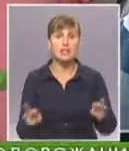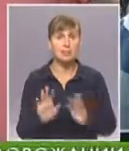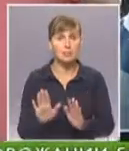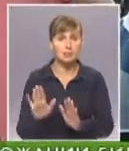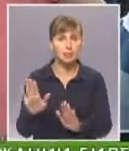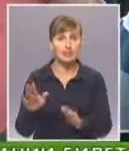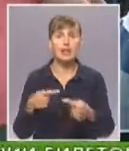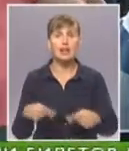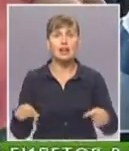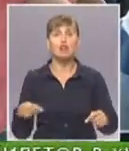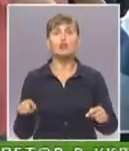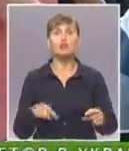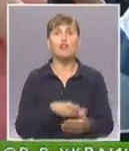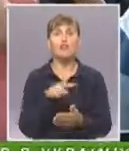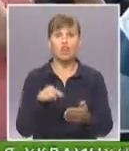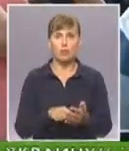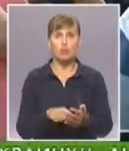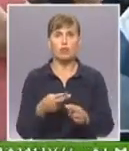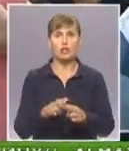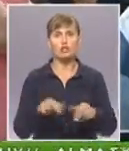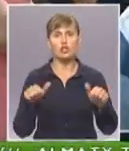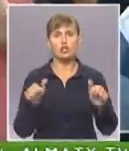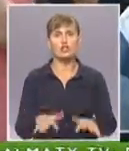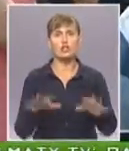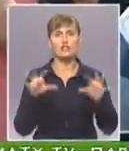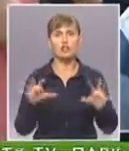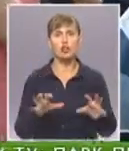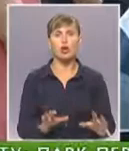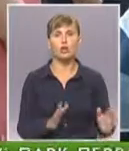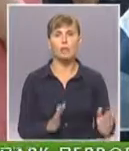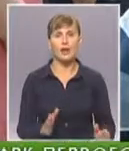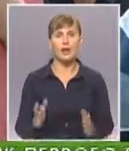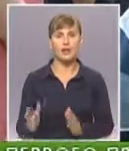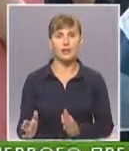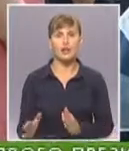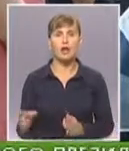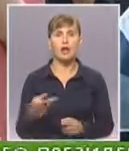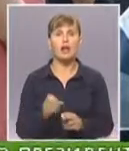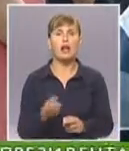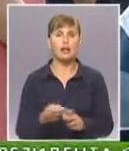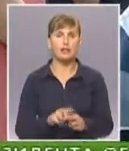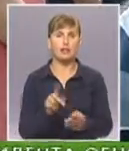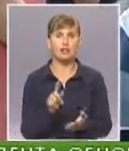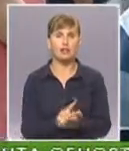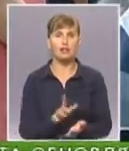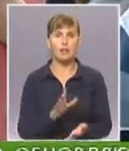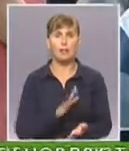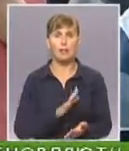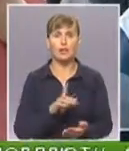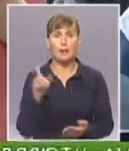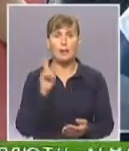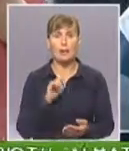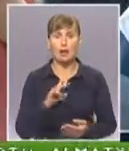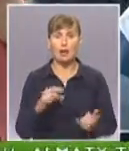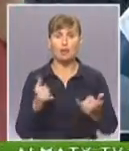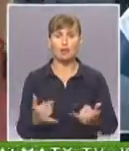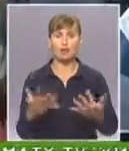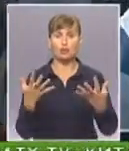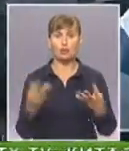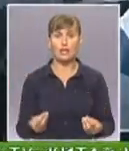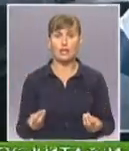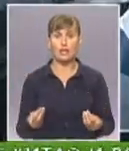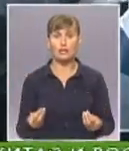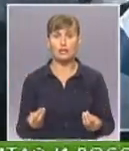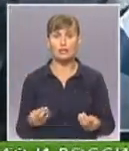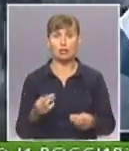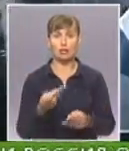того, чтобы вот этот вопрос разрешился в законном порядке, то есть так, как это должно было быть. Пока на сегодняшний день,